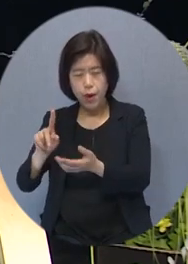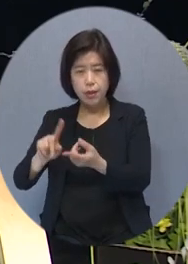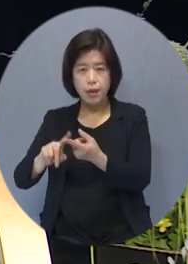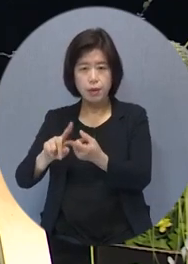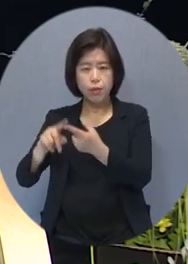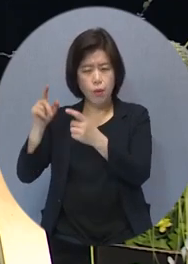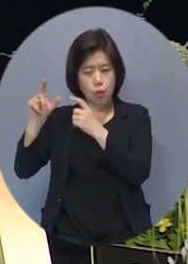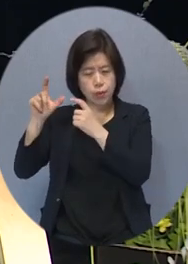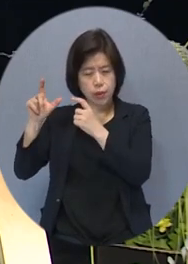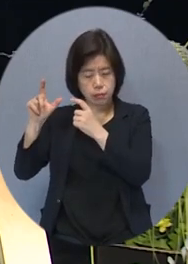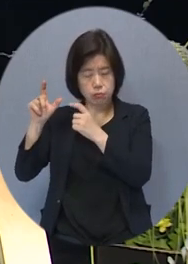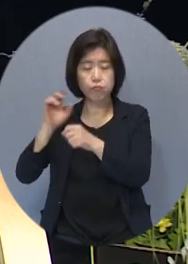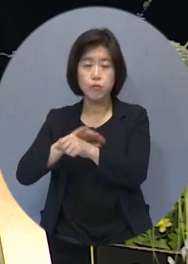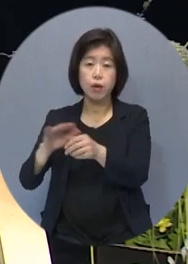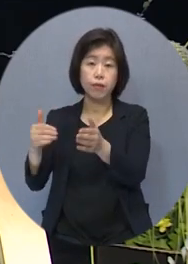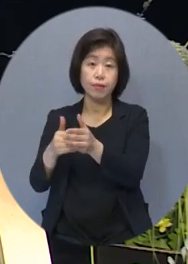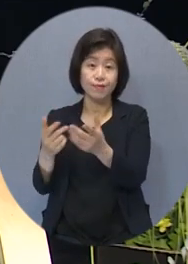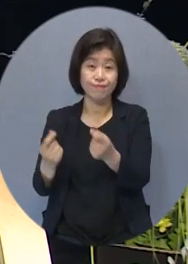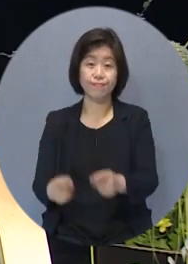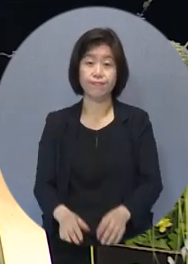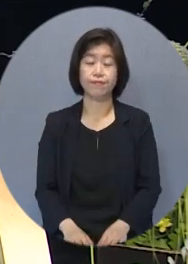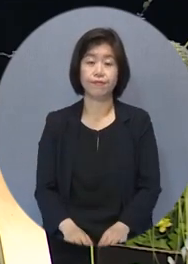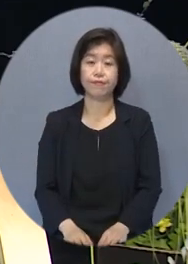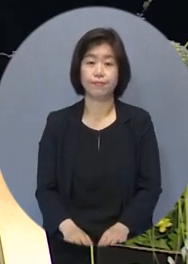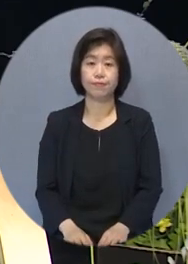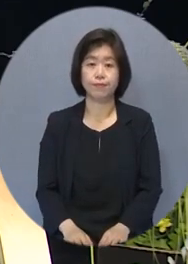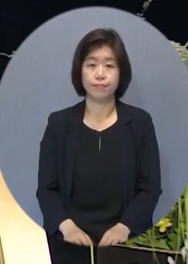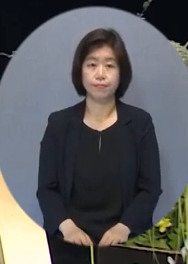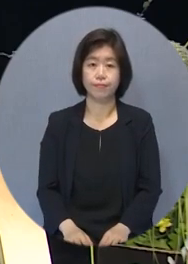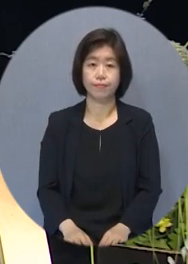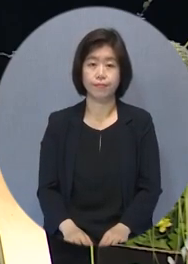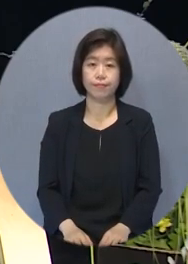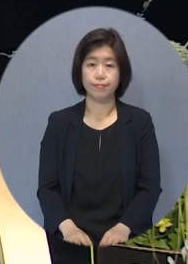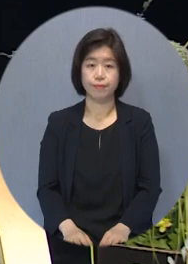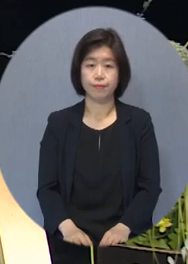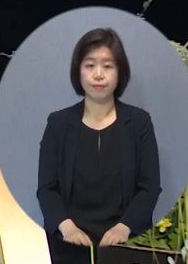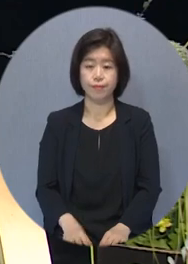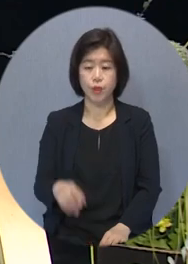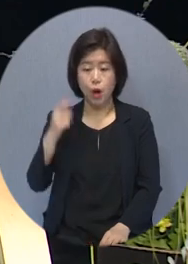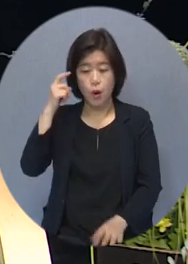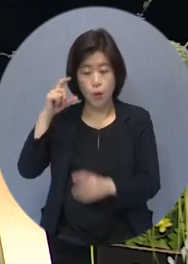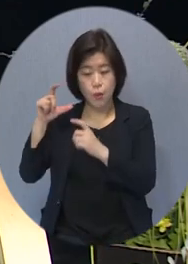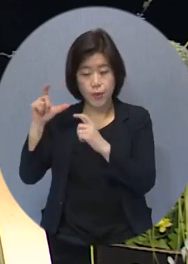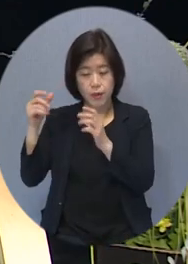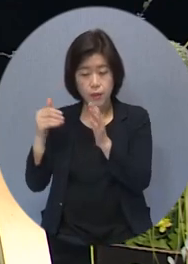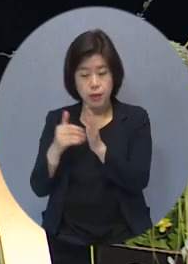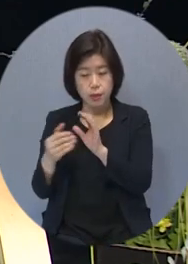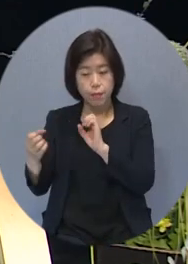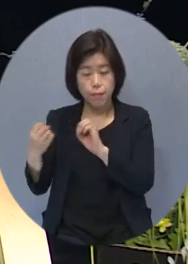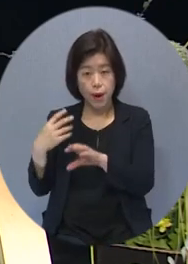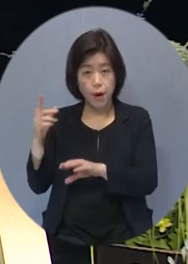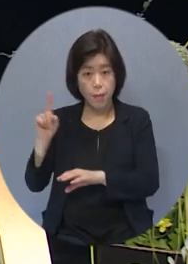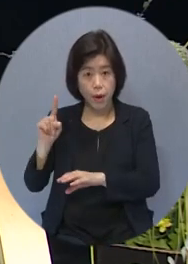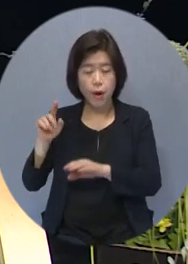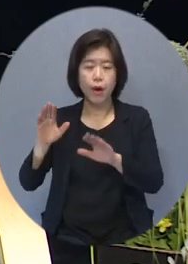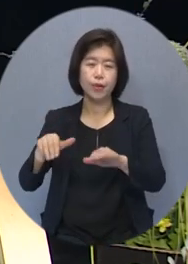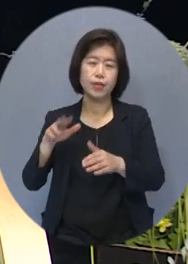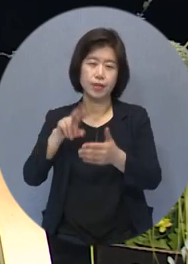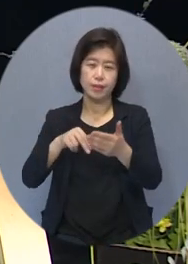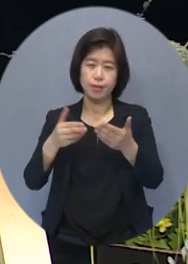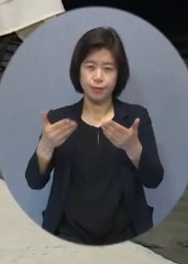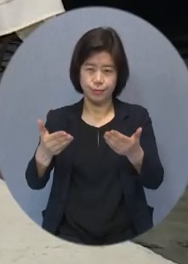고민을 끝낸 것 같았습니다. 그 대답이 오늘 소개하는 작품